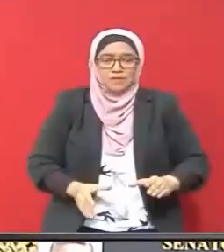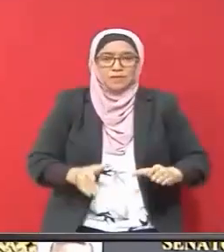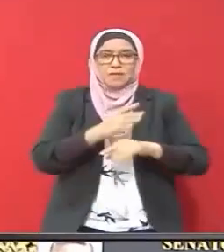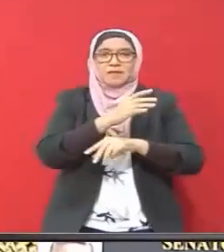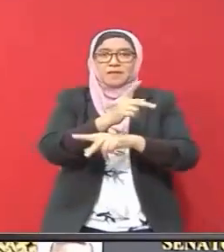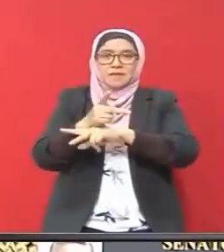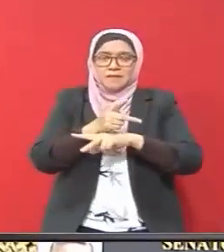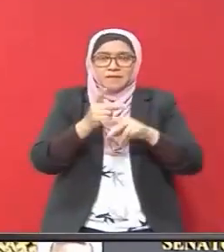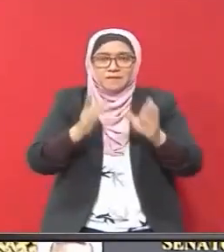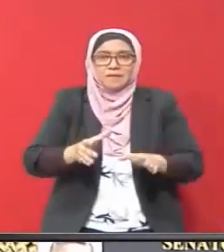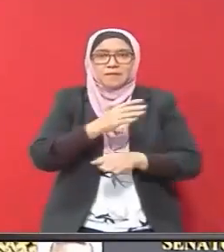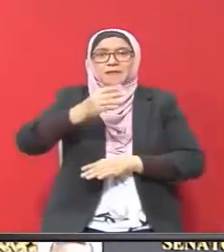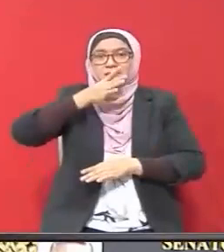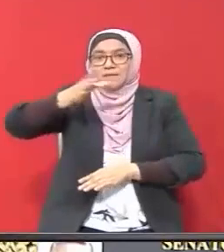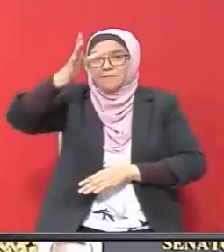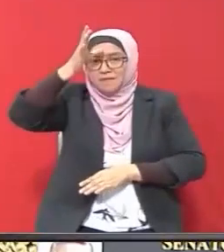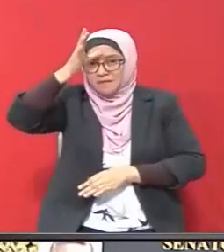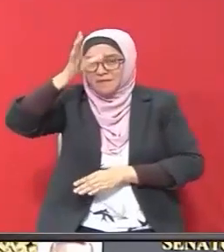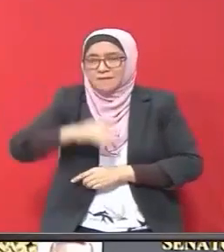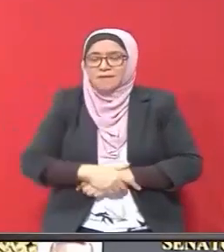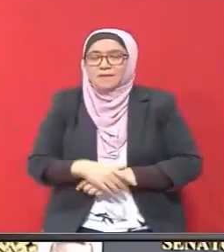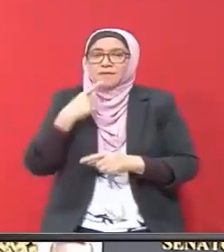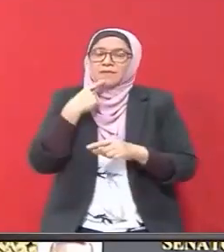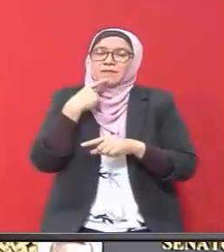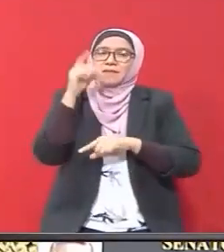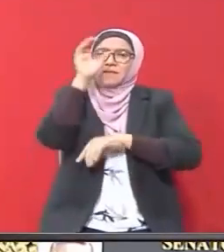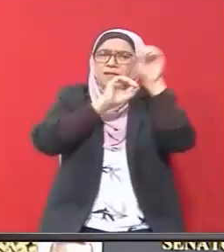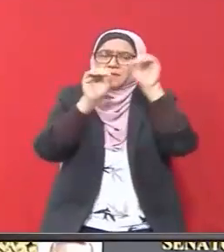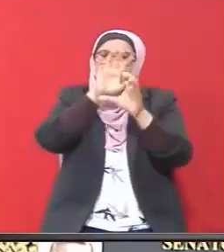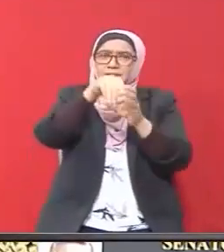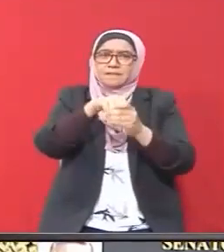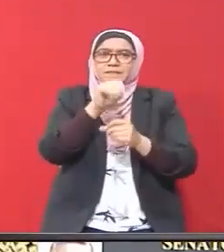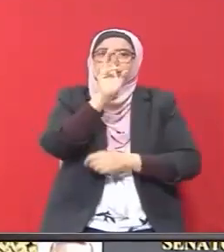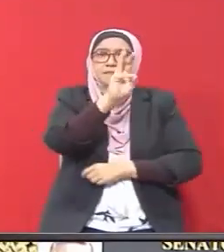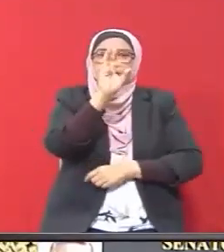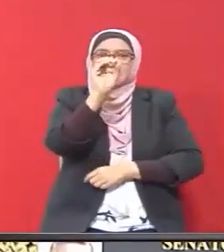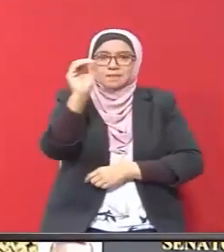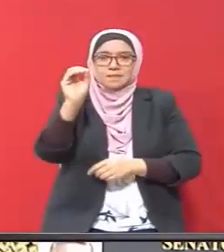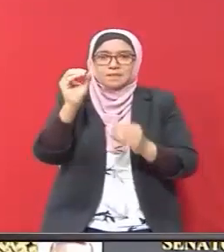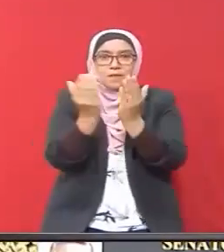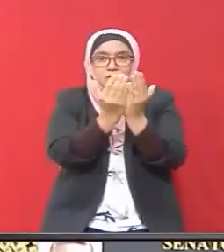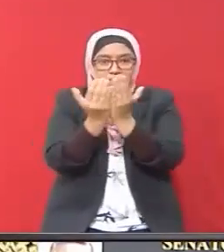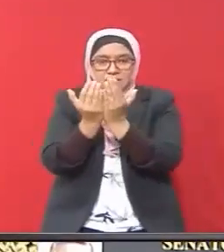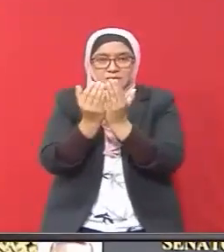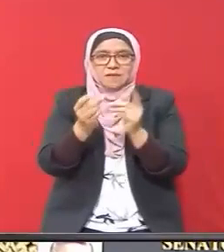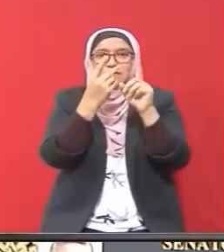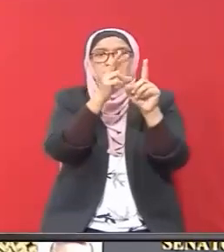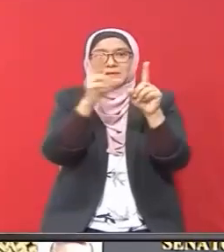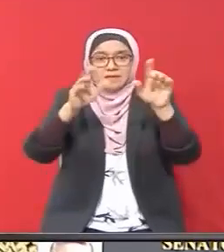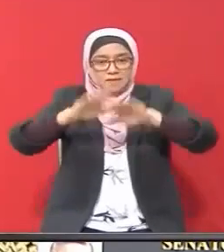pedalaman tinjauan ini meliputi 600 buah sekolah 12506 orang